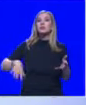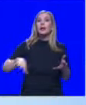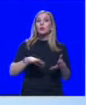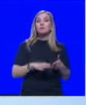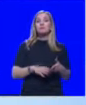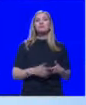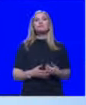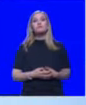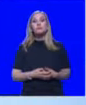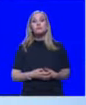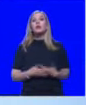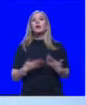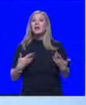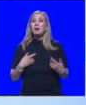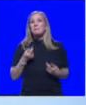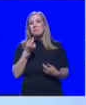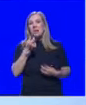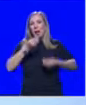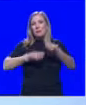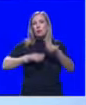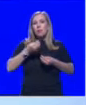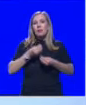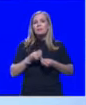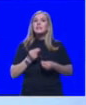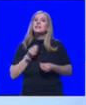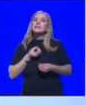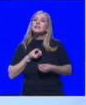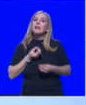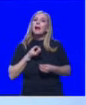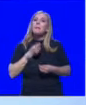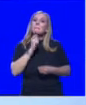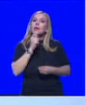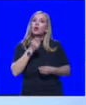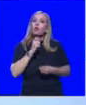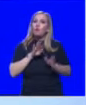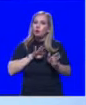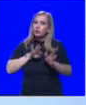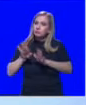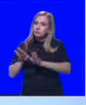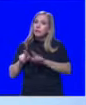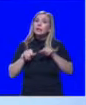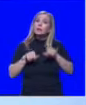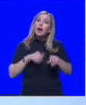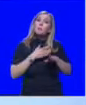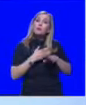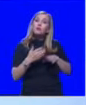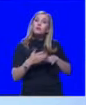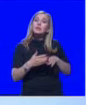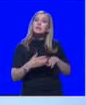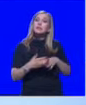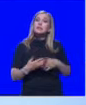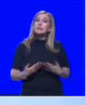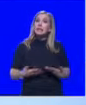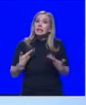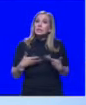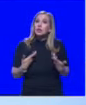господин Харизанов в разговор, защото има проблем с неговия микрофон. Да продължим с намерението, което днес чухме